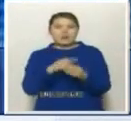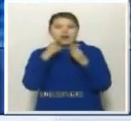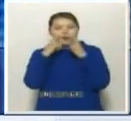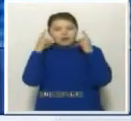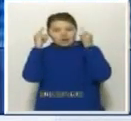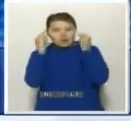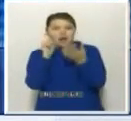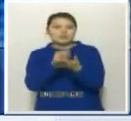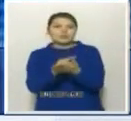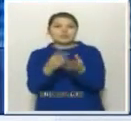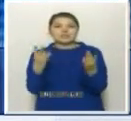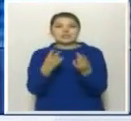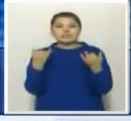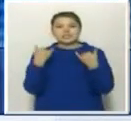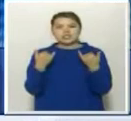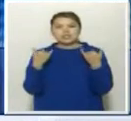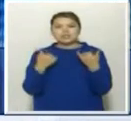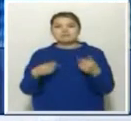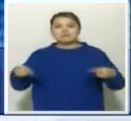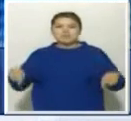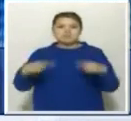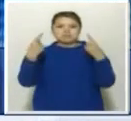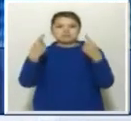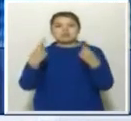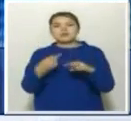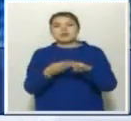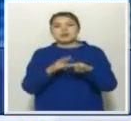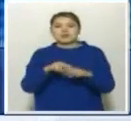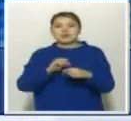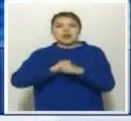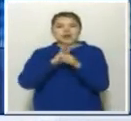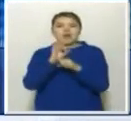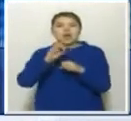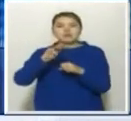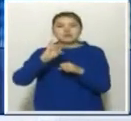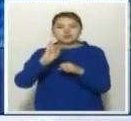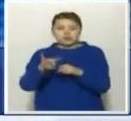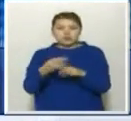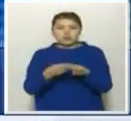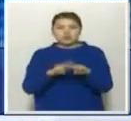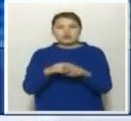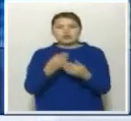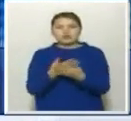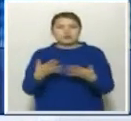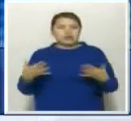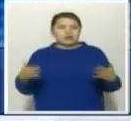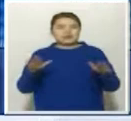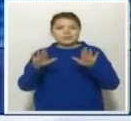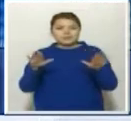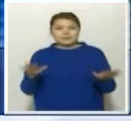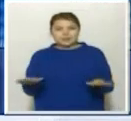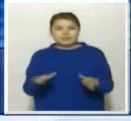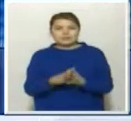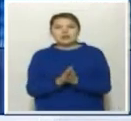қазіргі елдегі індеттің күшеюіне байланысты облысқа қарасты мешіттер жұма күндері сағат 11:00 мен